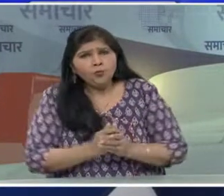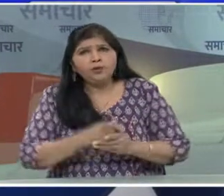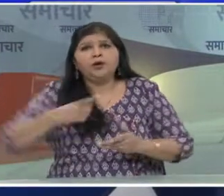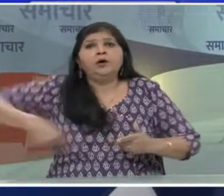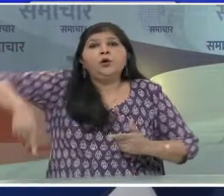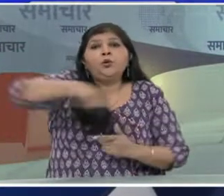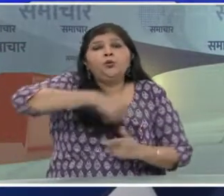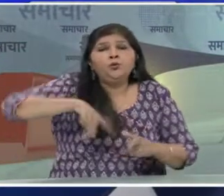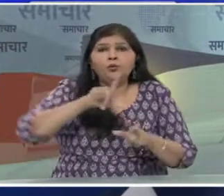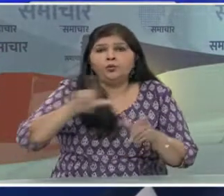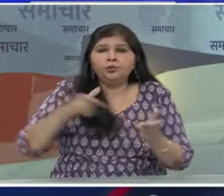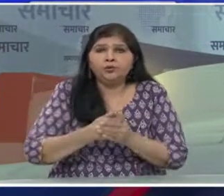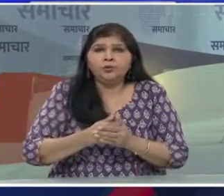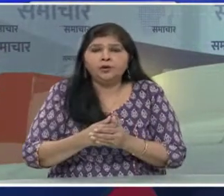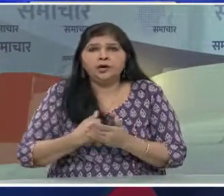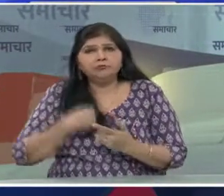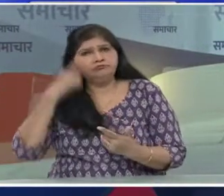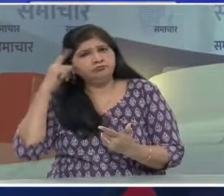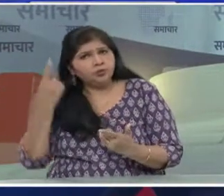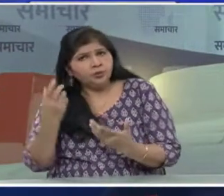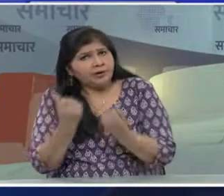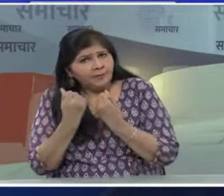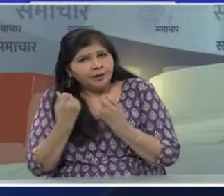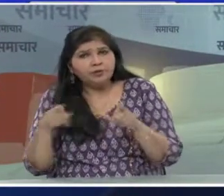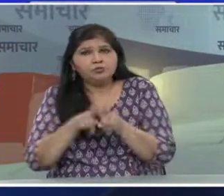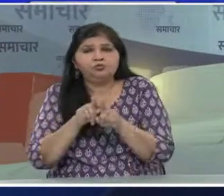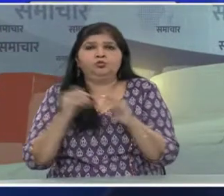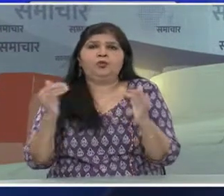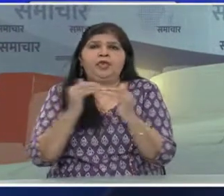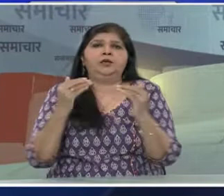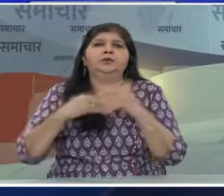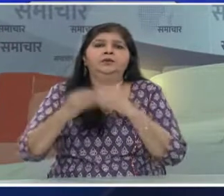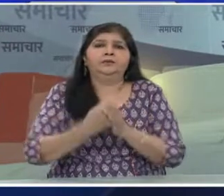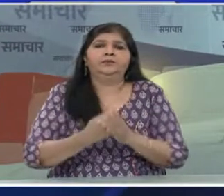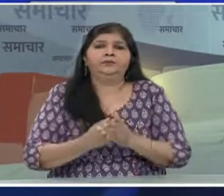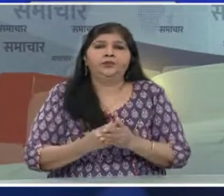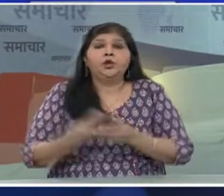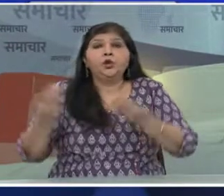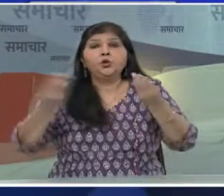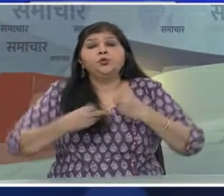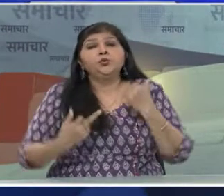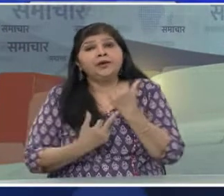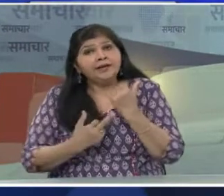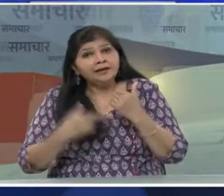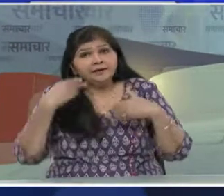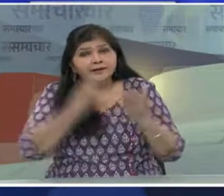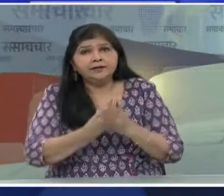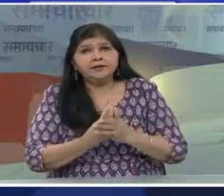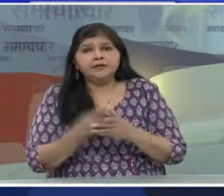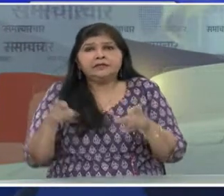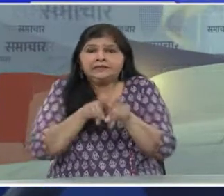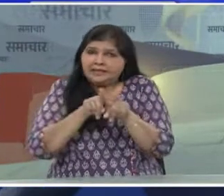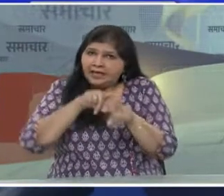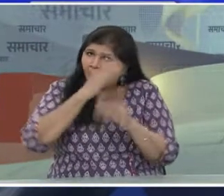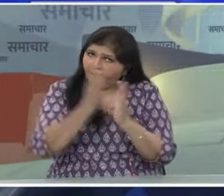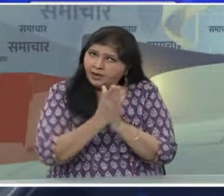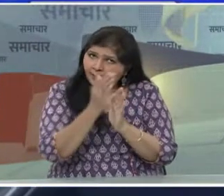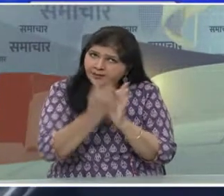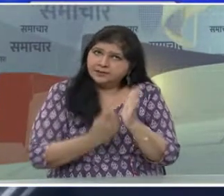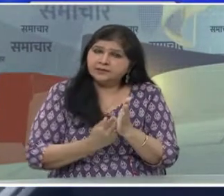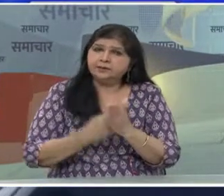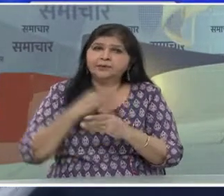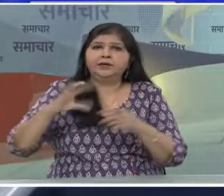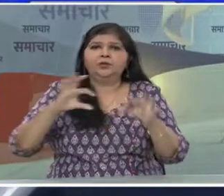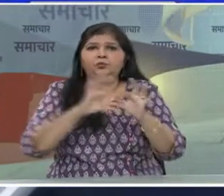सके। नई तकनीक को भी कैपेसिटी बिल्डिंग और ट्रेनिंग से जोड़ेंगे और कैपेसिटी बिल्डिंग